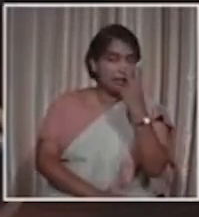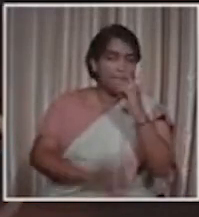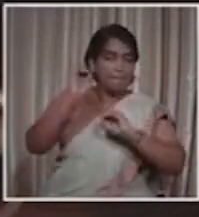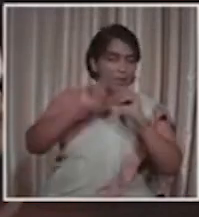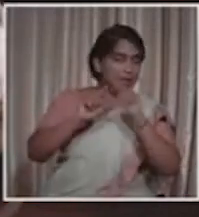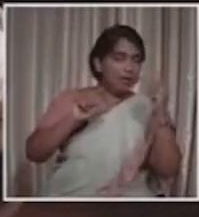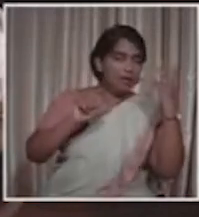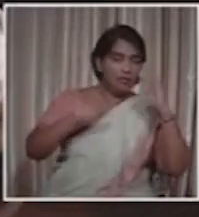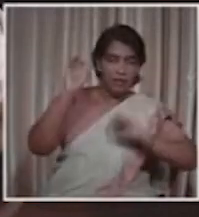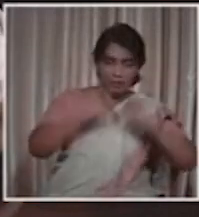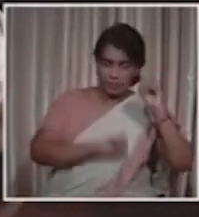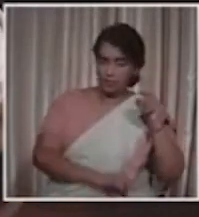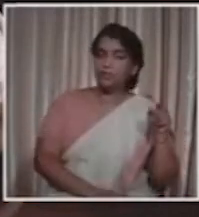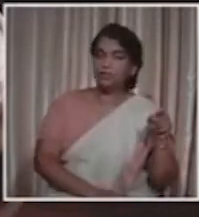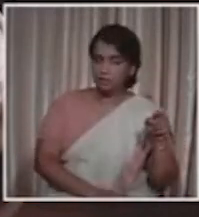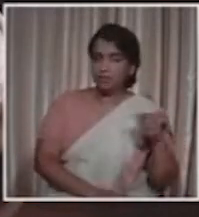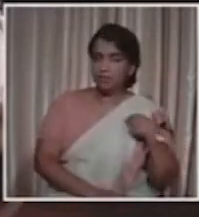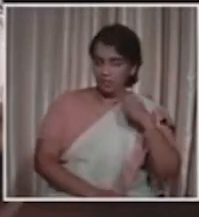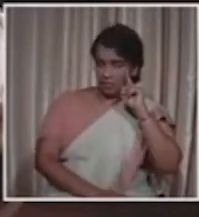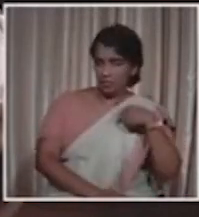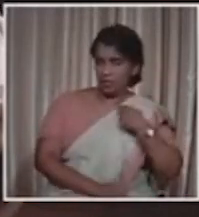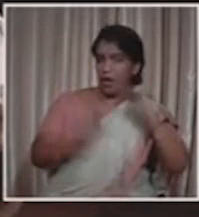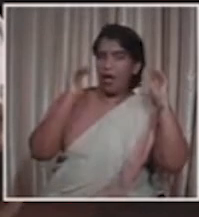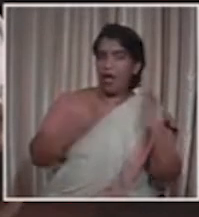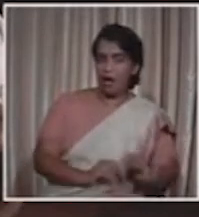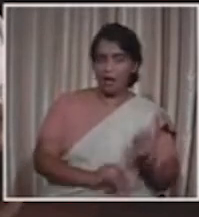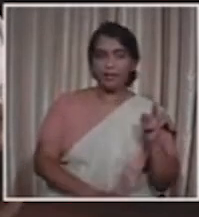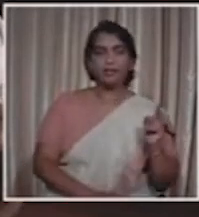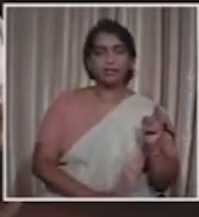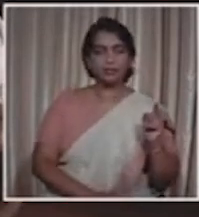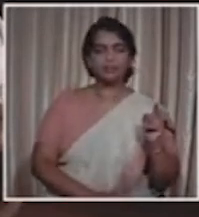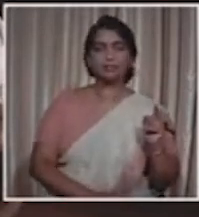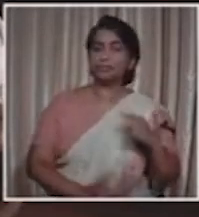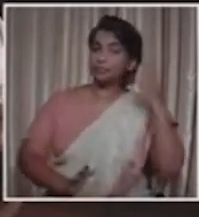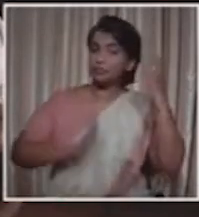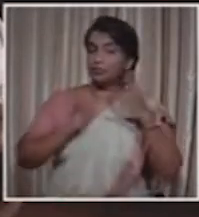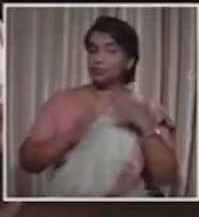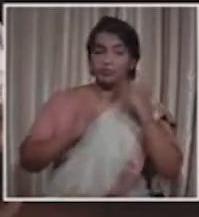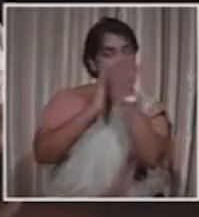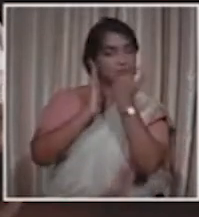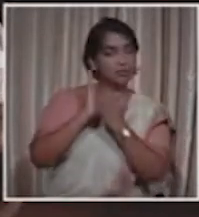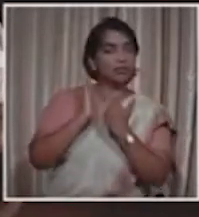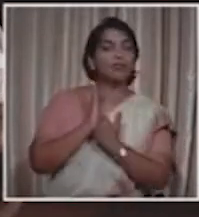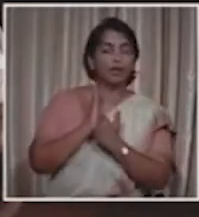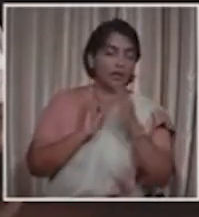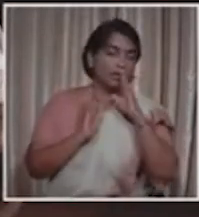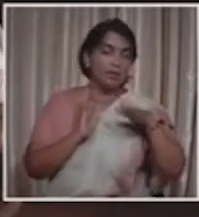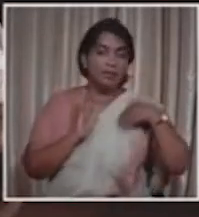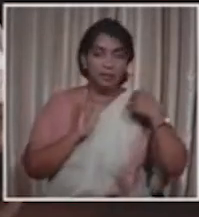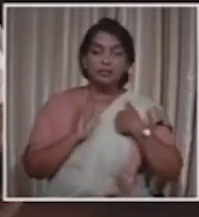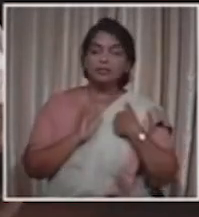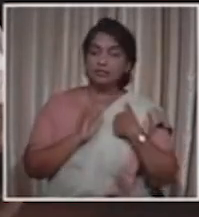2%-4% අතර ප්‍රමාණයක් හිතාමතාම අඩු කරගෙන ලෝකේ ශ්‍රේණිගත ආයතන